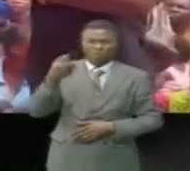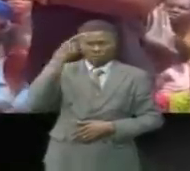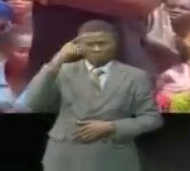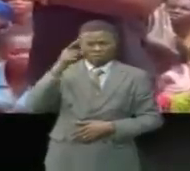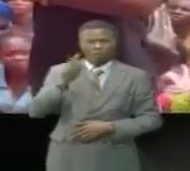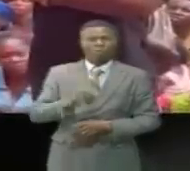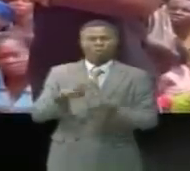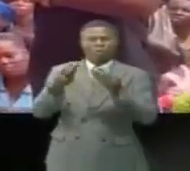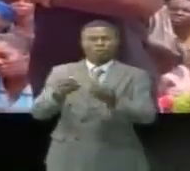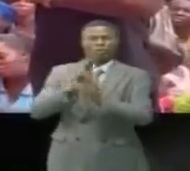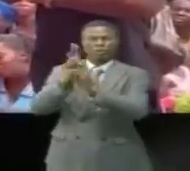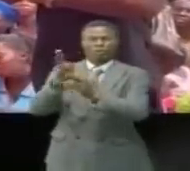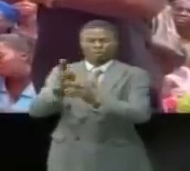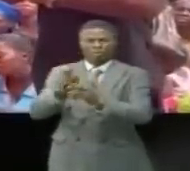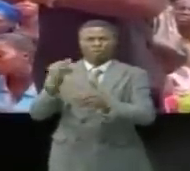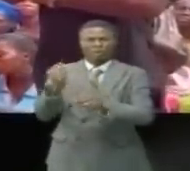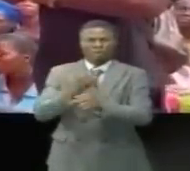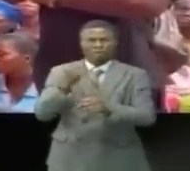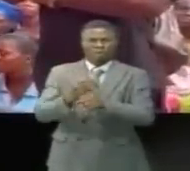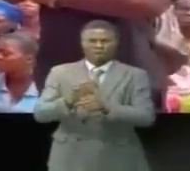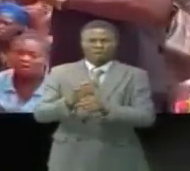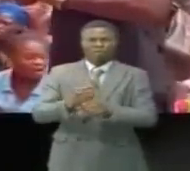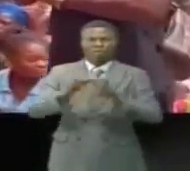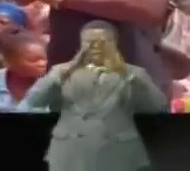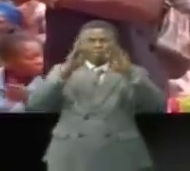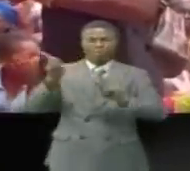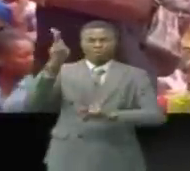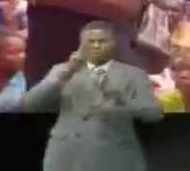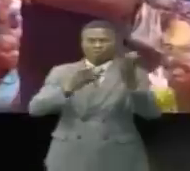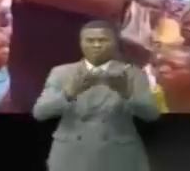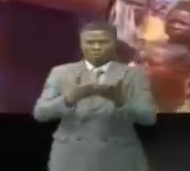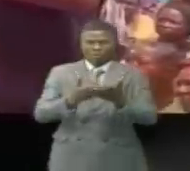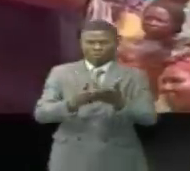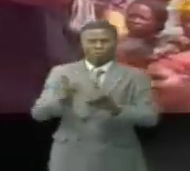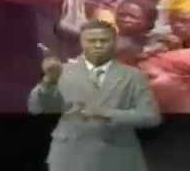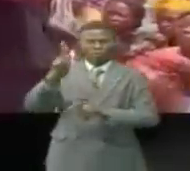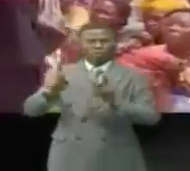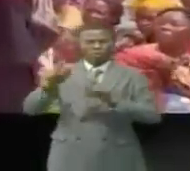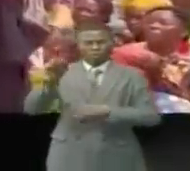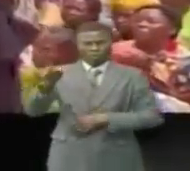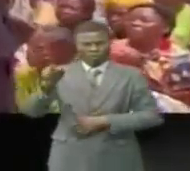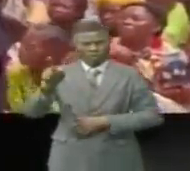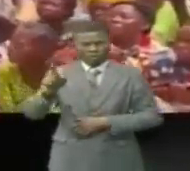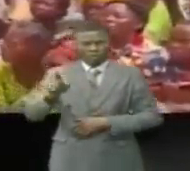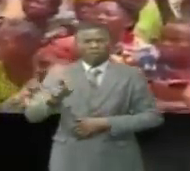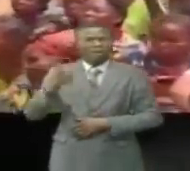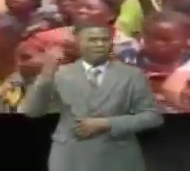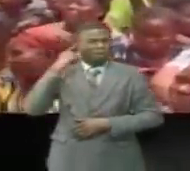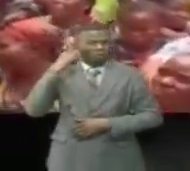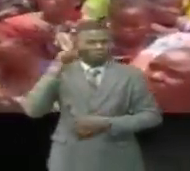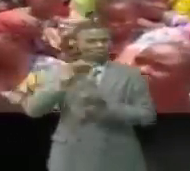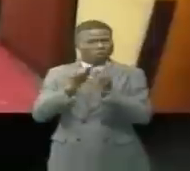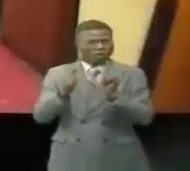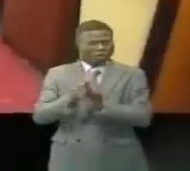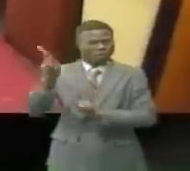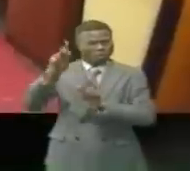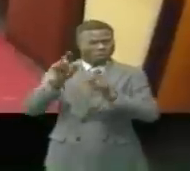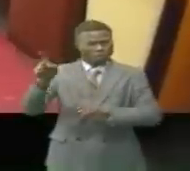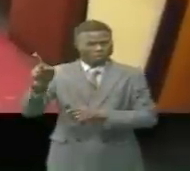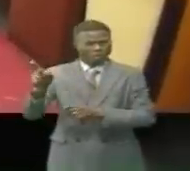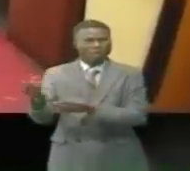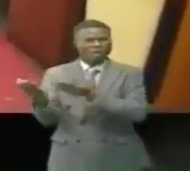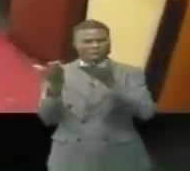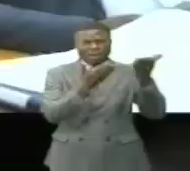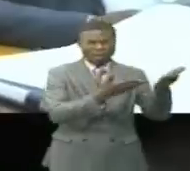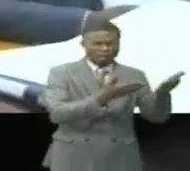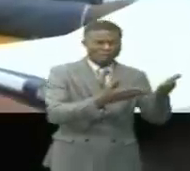faire rapport de l'activité parlementaire de la session de mars à la population et récolter les désidératas de cette dernière à ramener